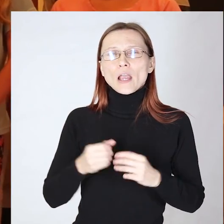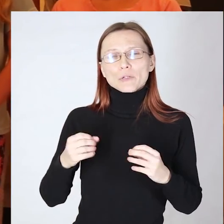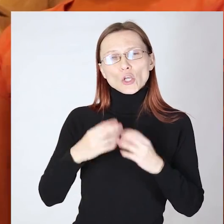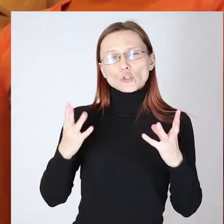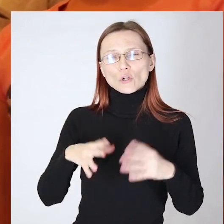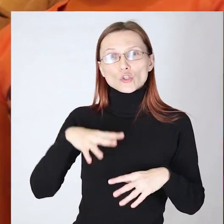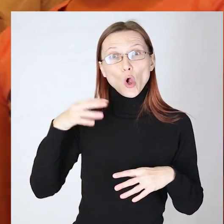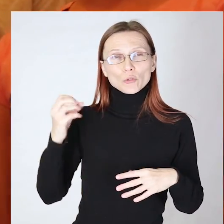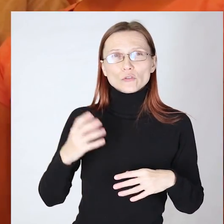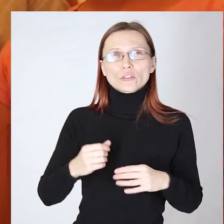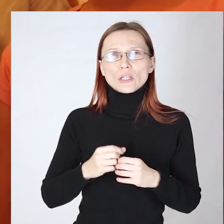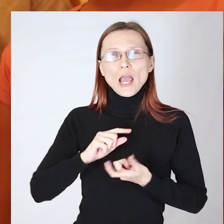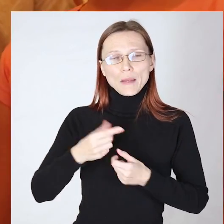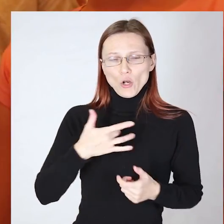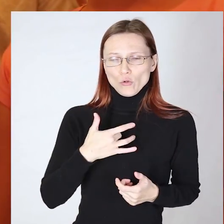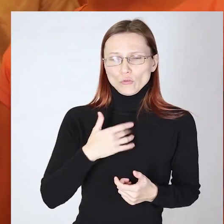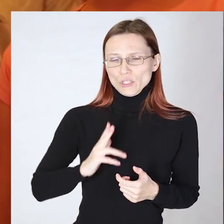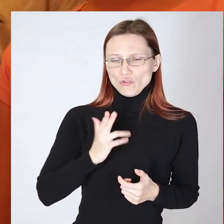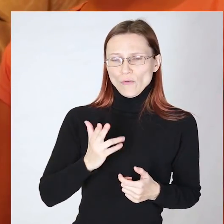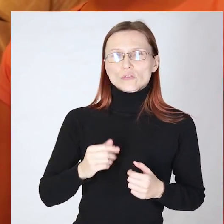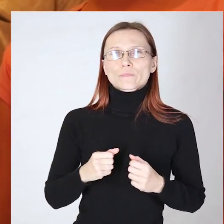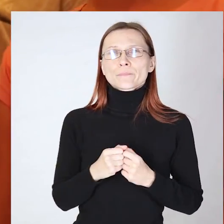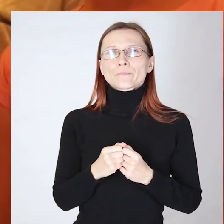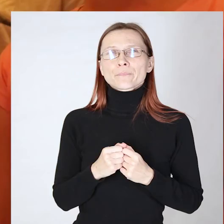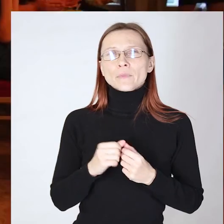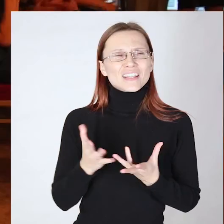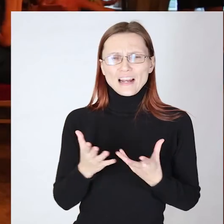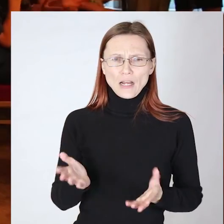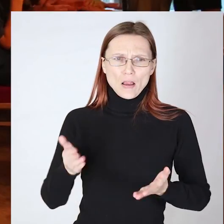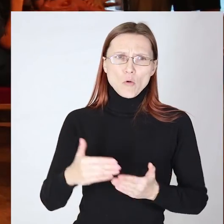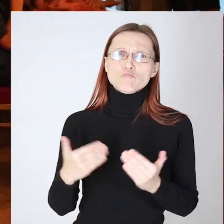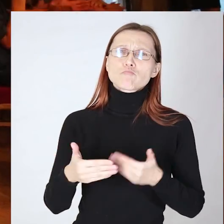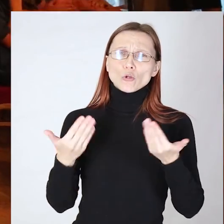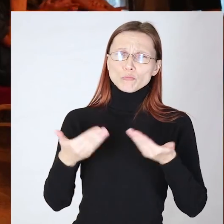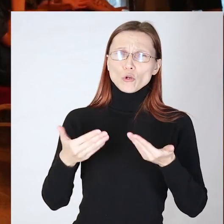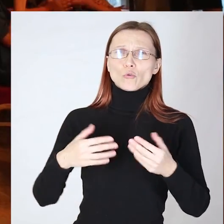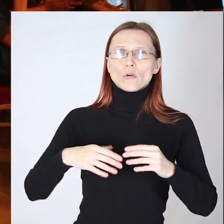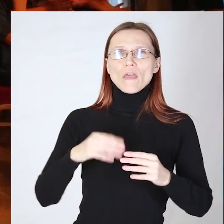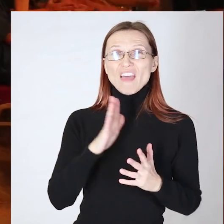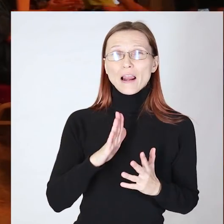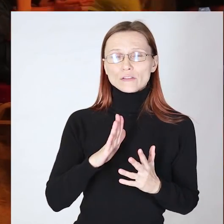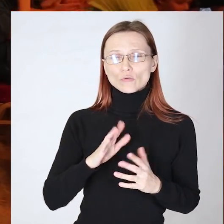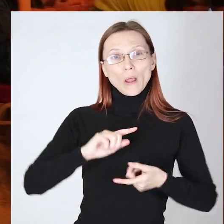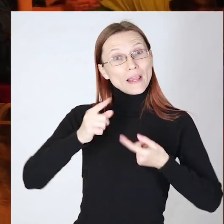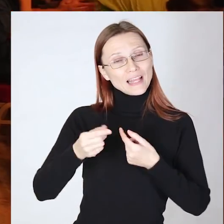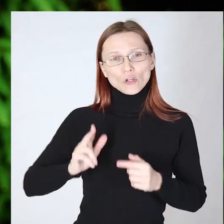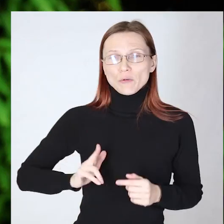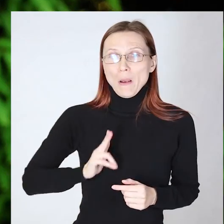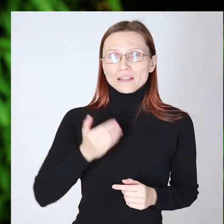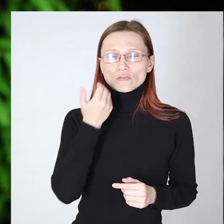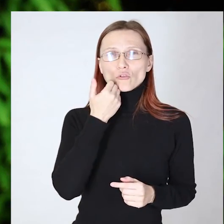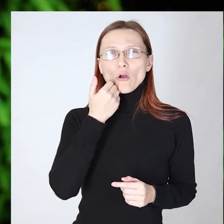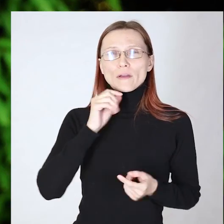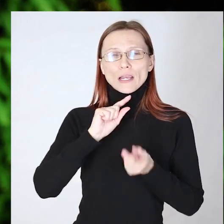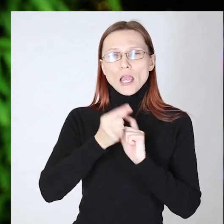kompetencií. Aj pre ich osobný život, nielen na podporu talentu, ale aj na to, aby ten mladý človek pre bežný